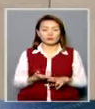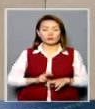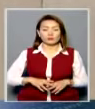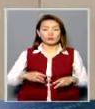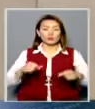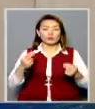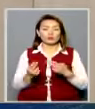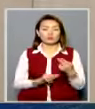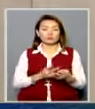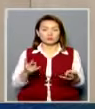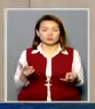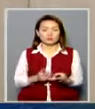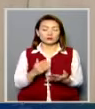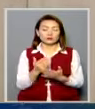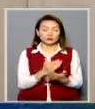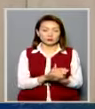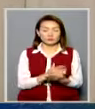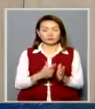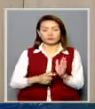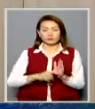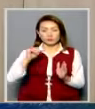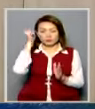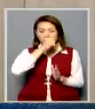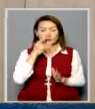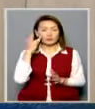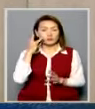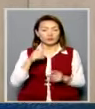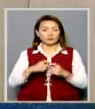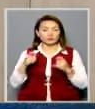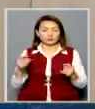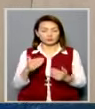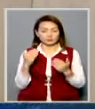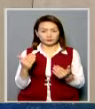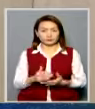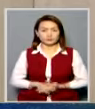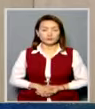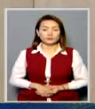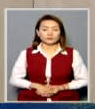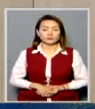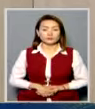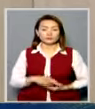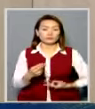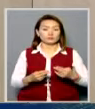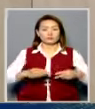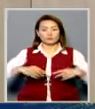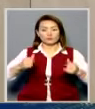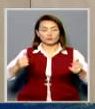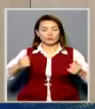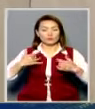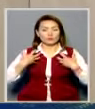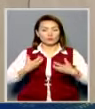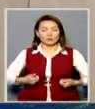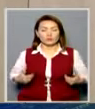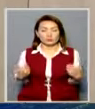құмға сурет салу. Бұл бағыт түрі 70-ші жылдары Америкада пайда болған. Бұл сурет салу адамның